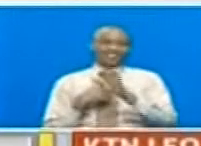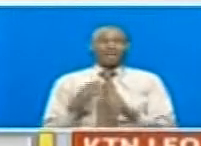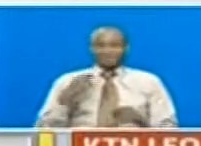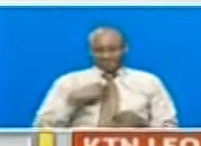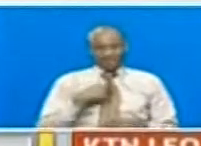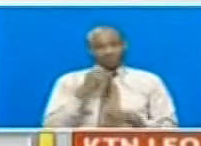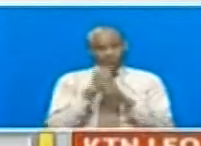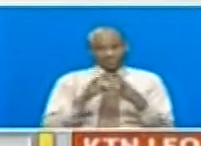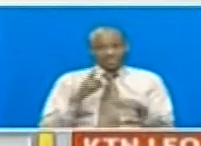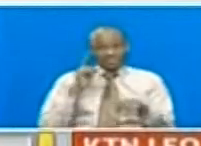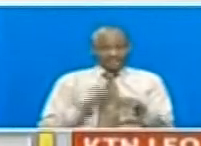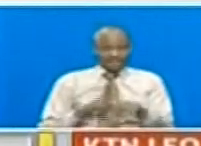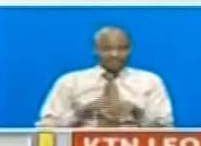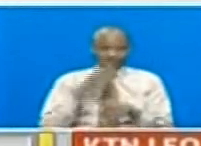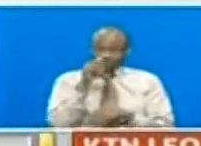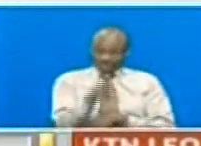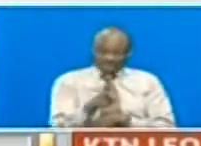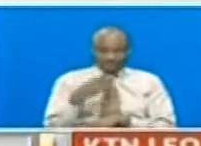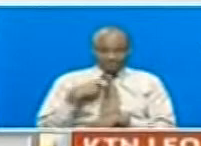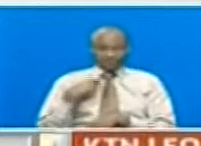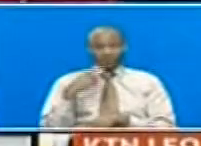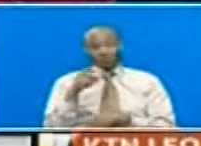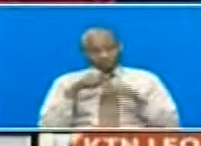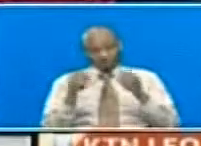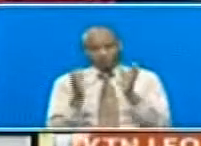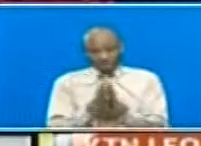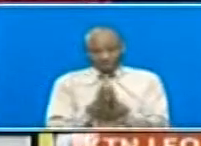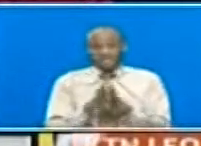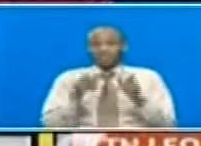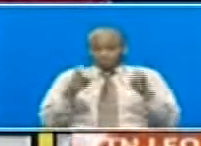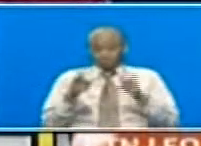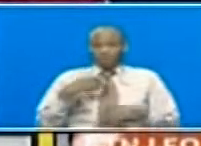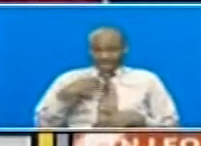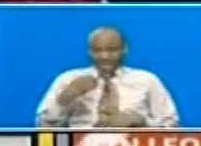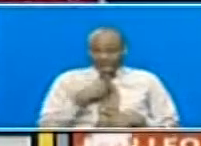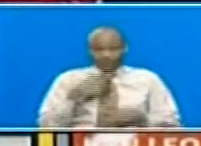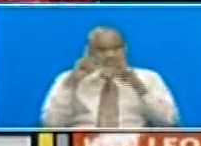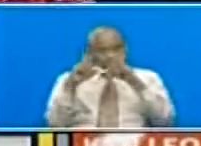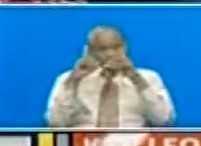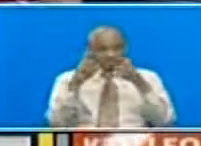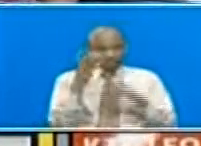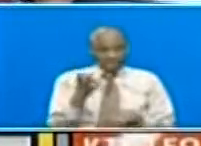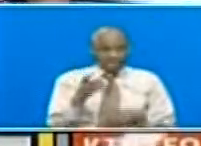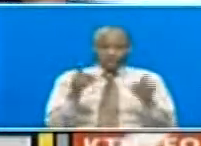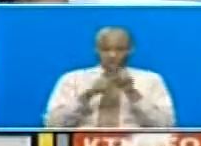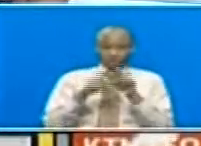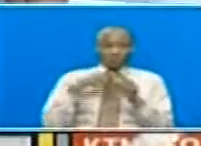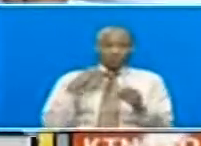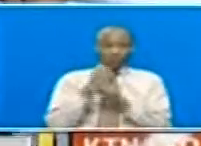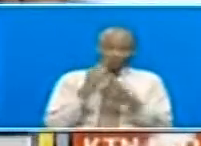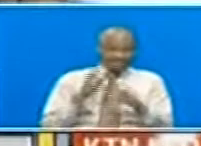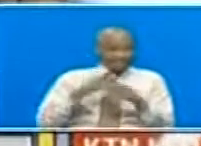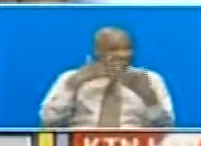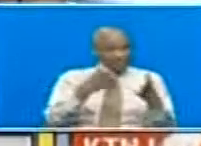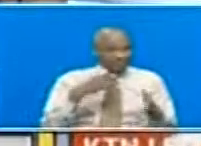Mimi nilitoka pale nikaendelea upande wa picha na mpaka leo nina studio yangu ya kupiga picha. Na pia maana nilipotoka